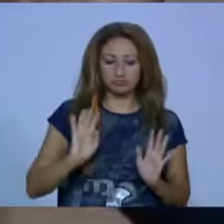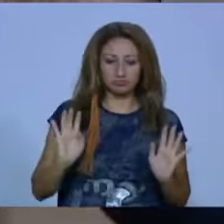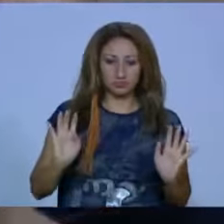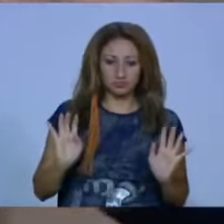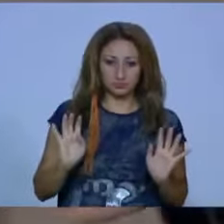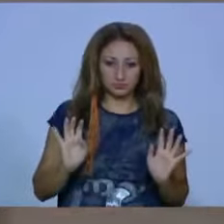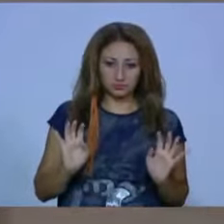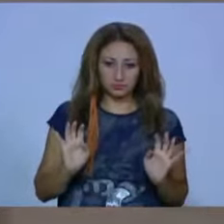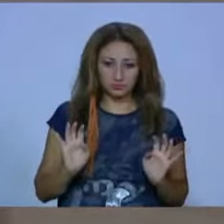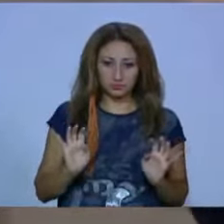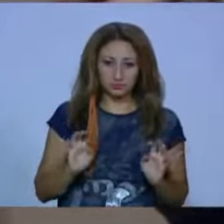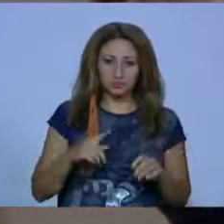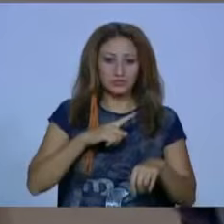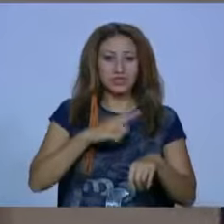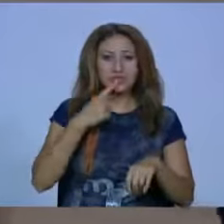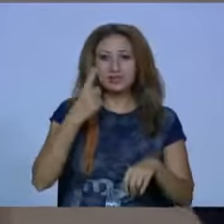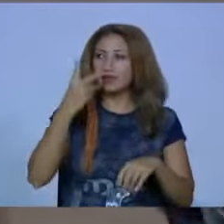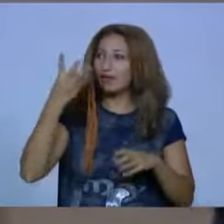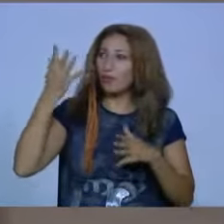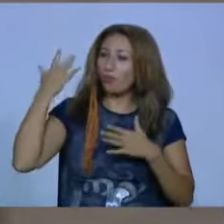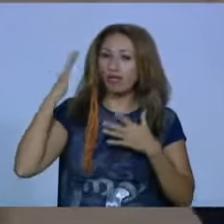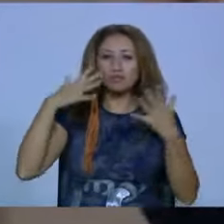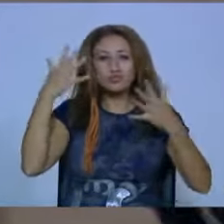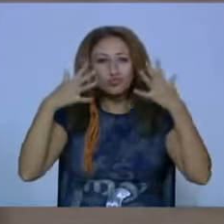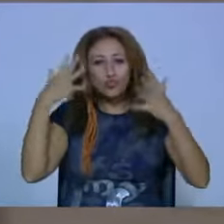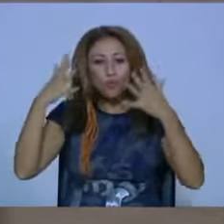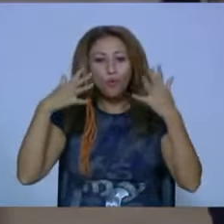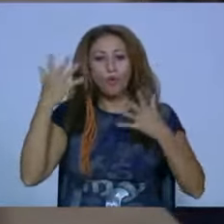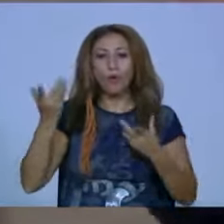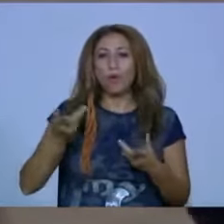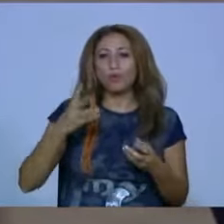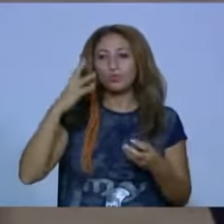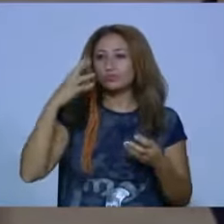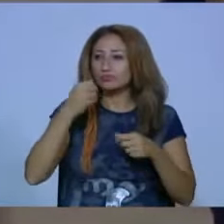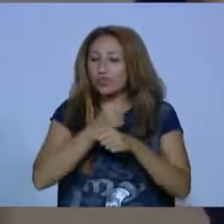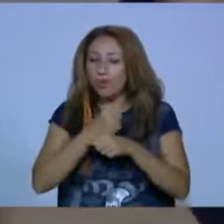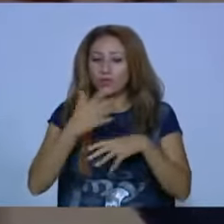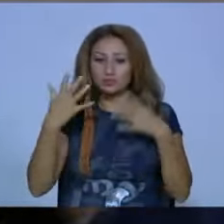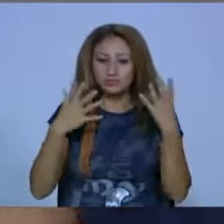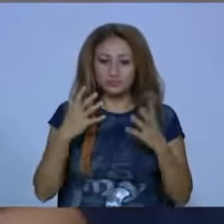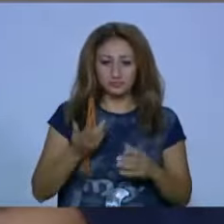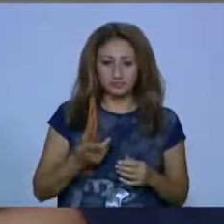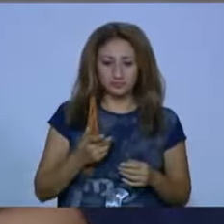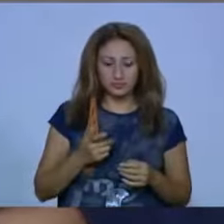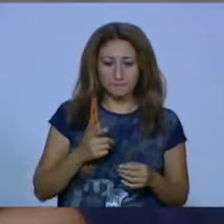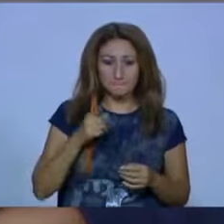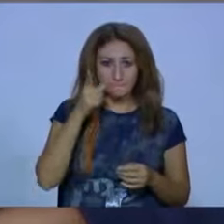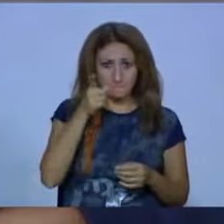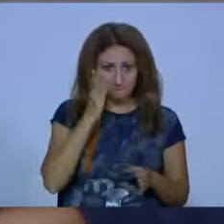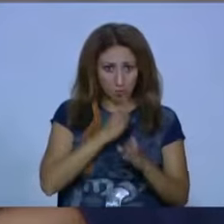على برغم السنين بتعدي احنا بنتشغل وبنتاخد في حياتنا وبتاع ولكن علاء من